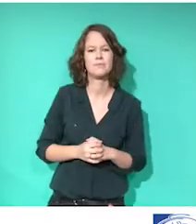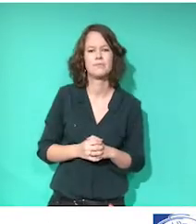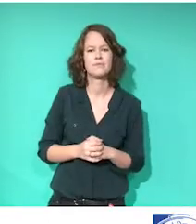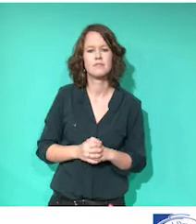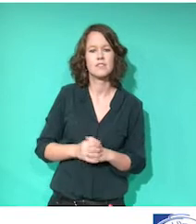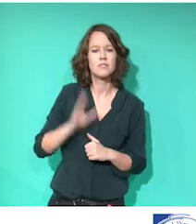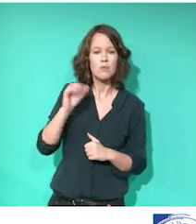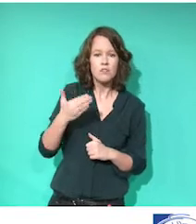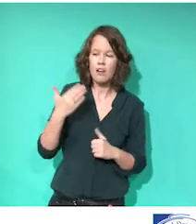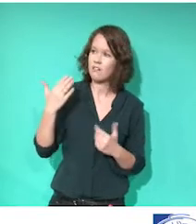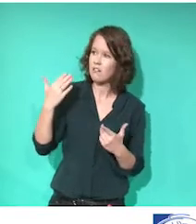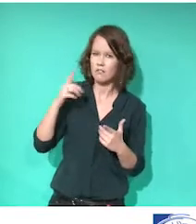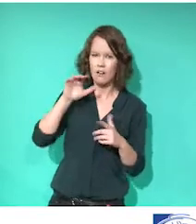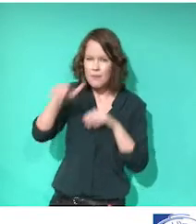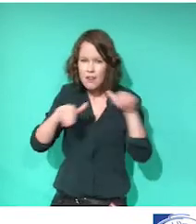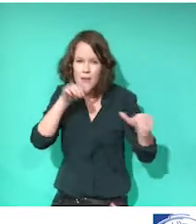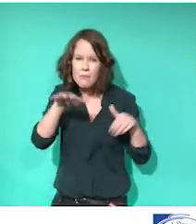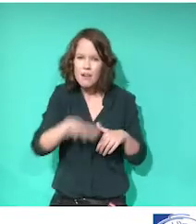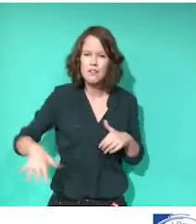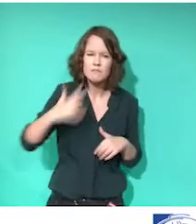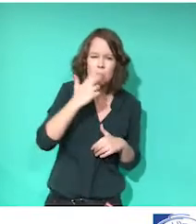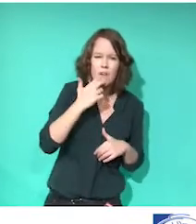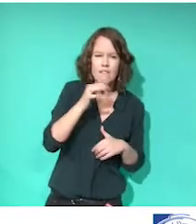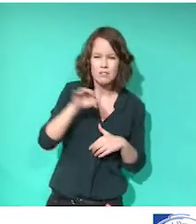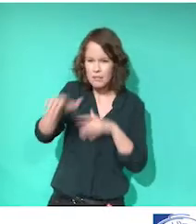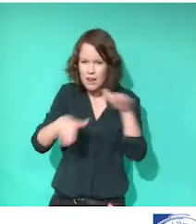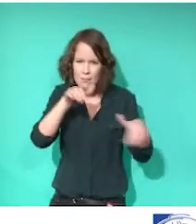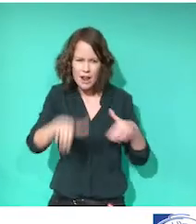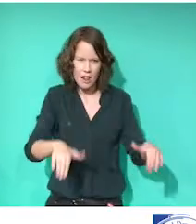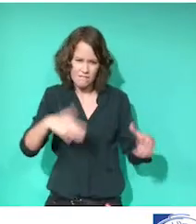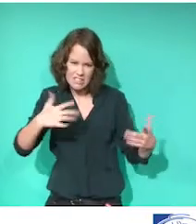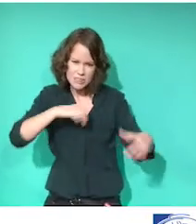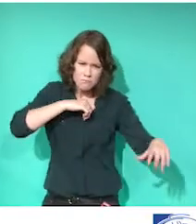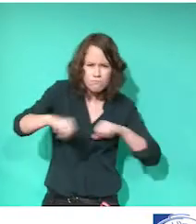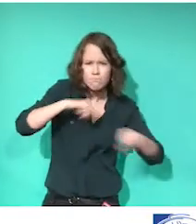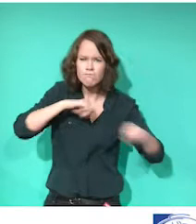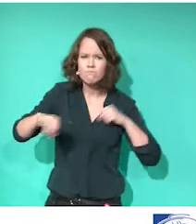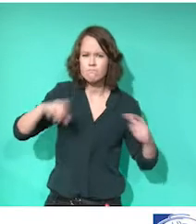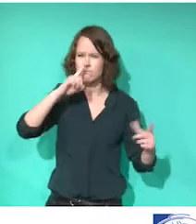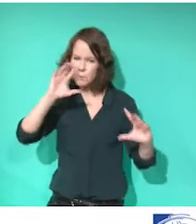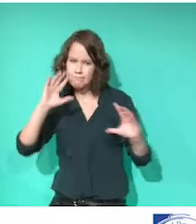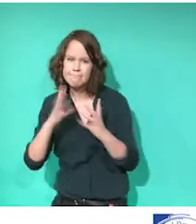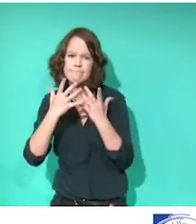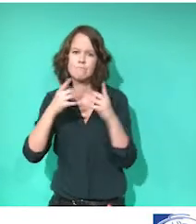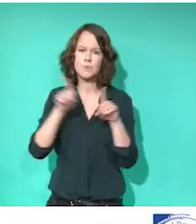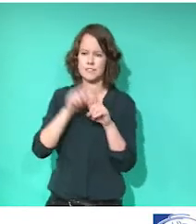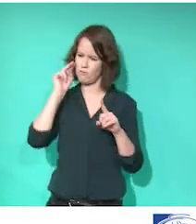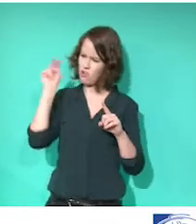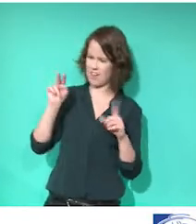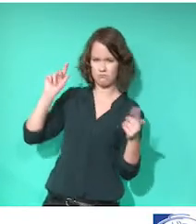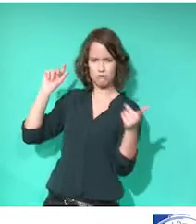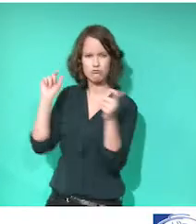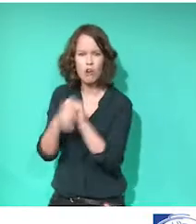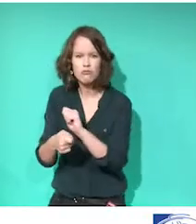des citoyens à agir et à réagir pour faire changer les choses, les regards, pour faire